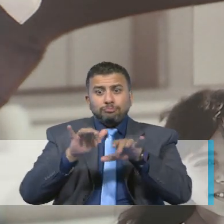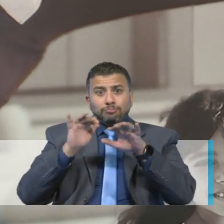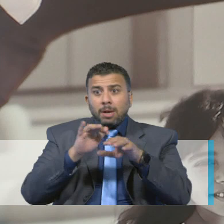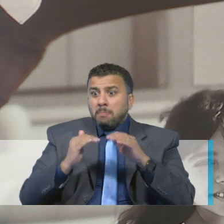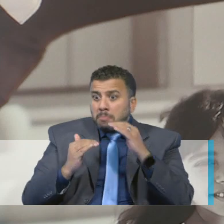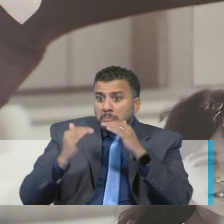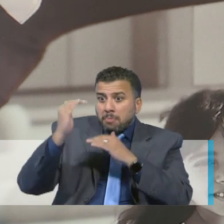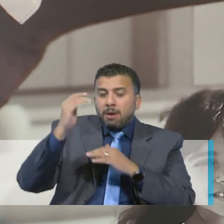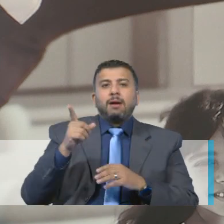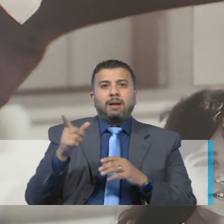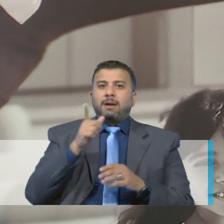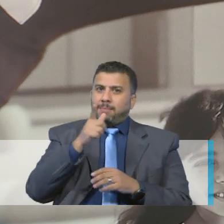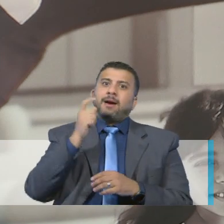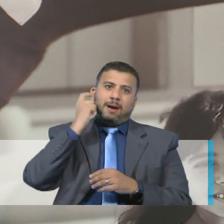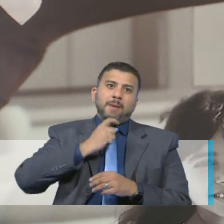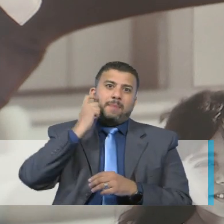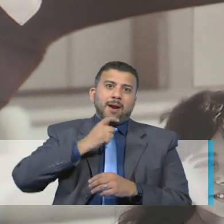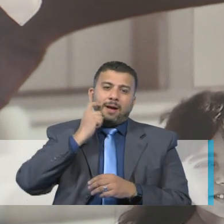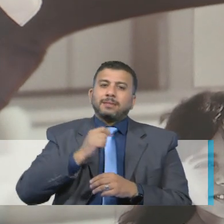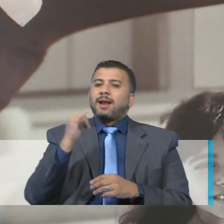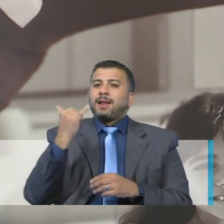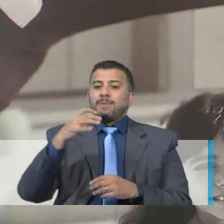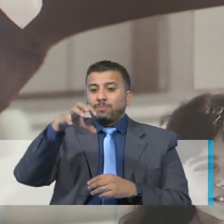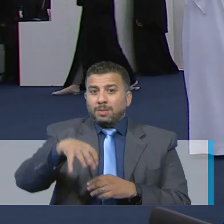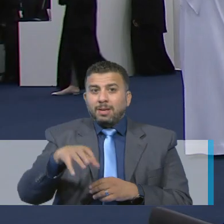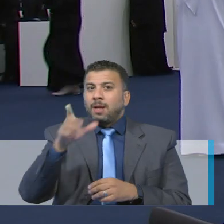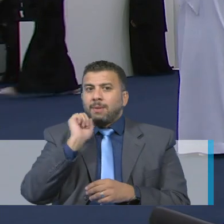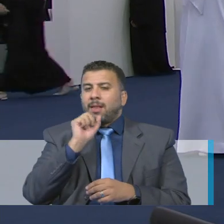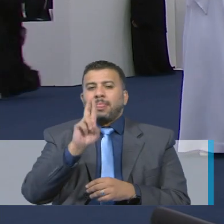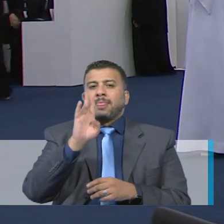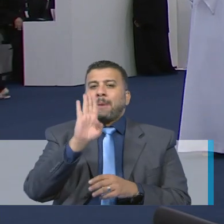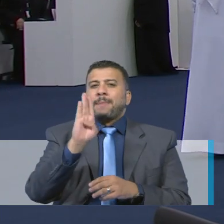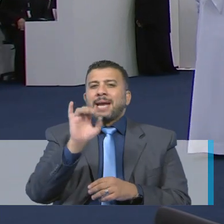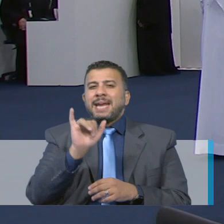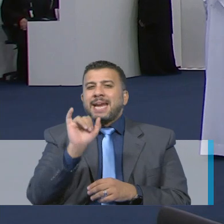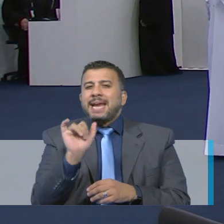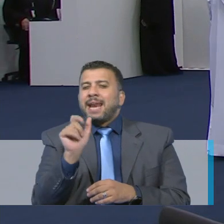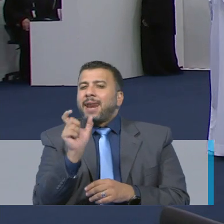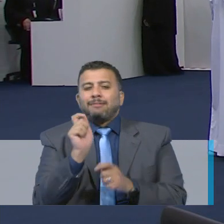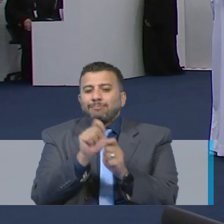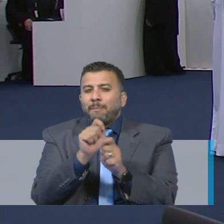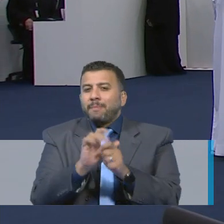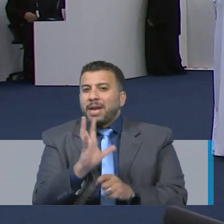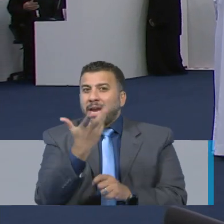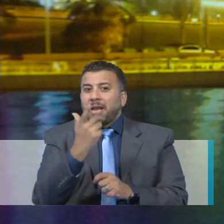دليل على أنها دولة الإمارات العربية المتحدة دولة تمكين، دولة رائدة.